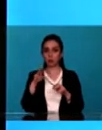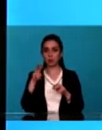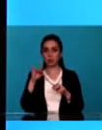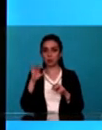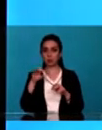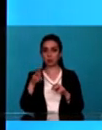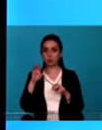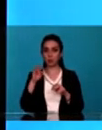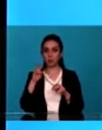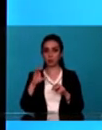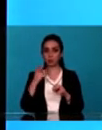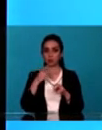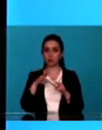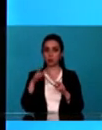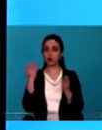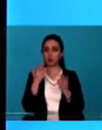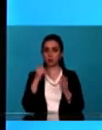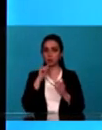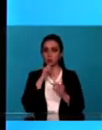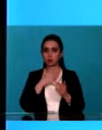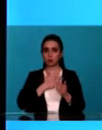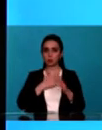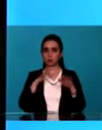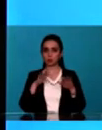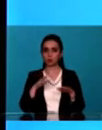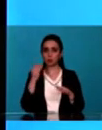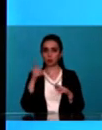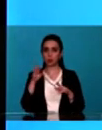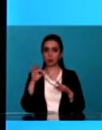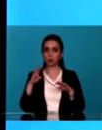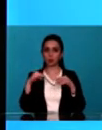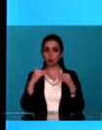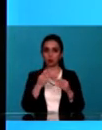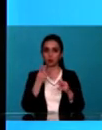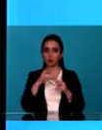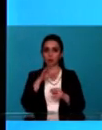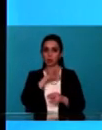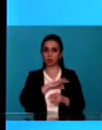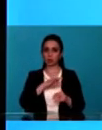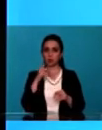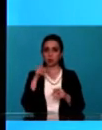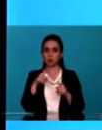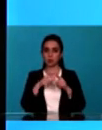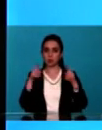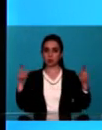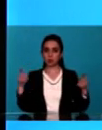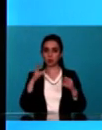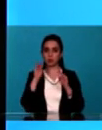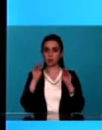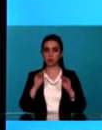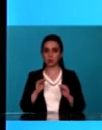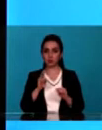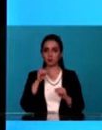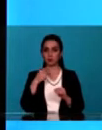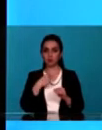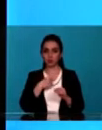ListBox. Каким образом он экономит наше место? Он нам дает преимущество. То есть, если у нас такой вот длинный список, и мы